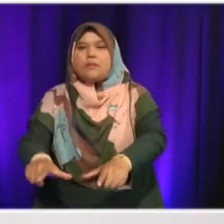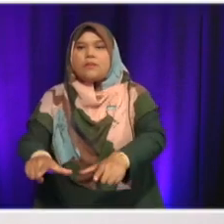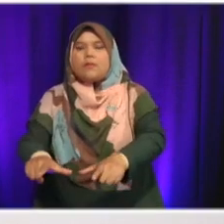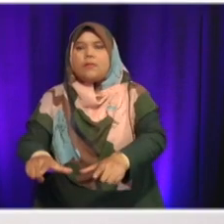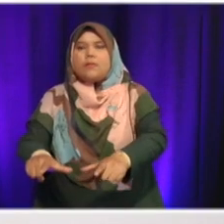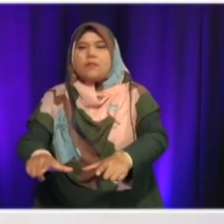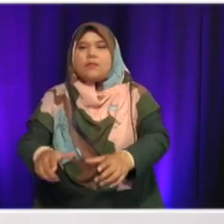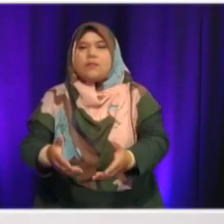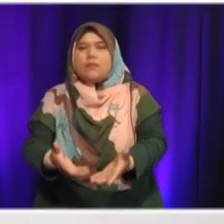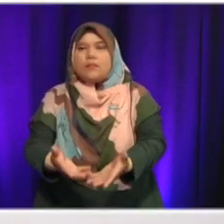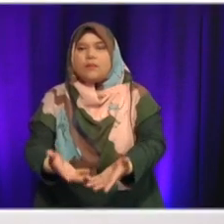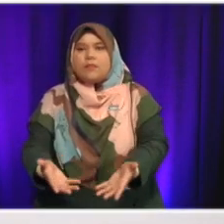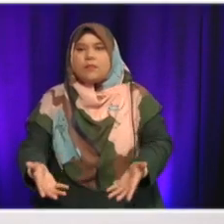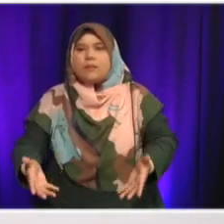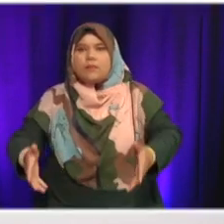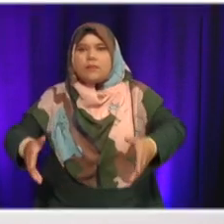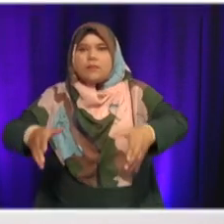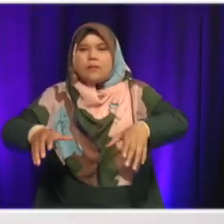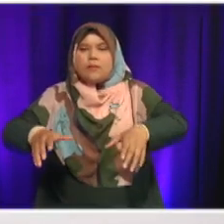permukaan bumi